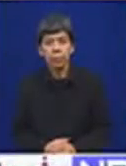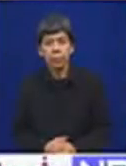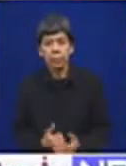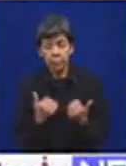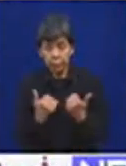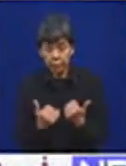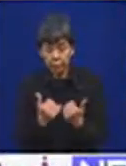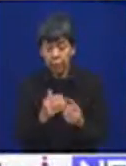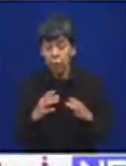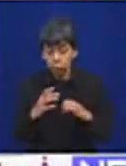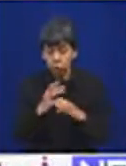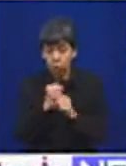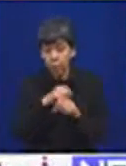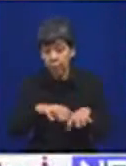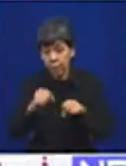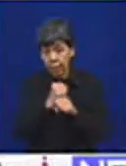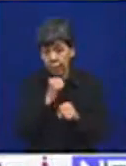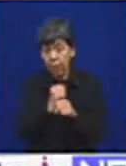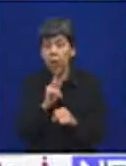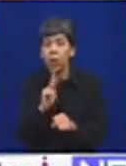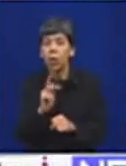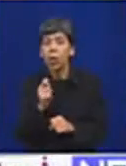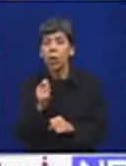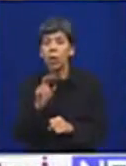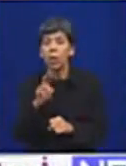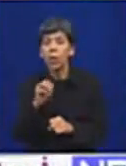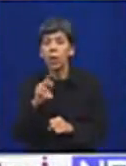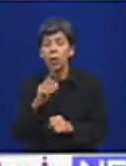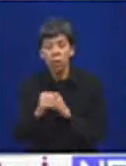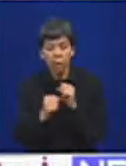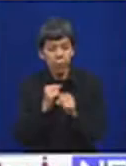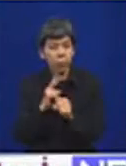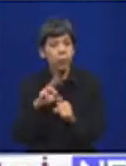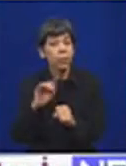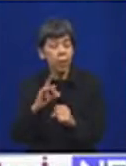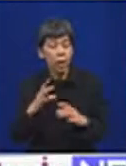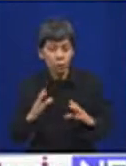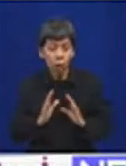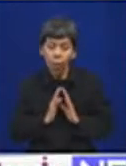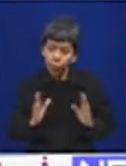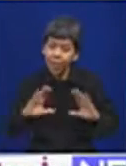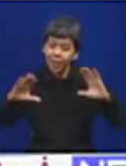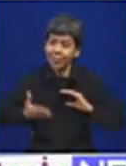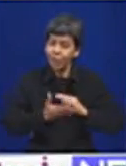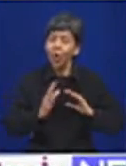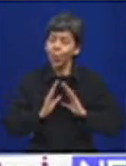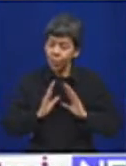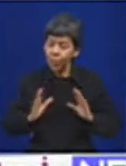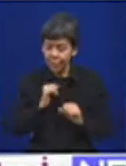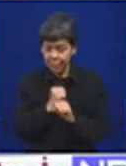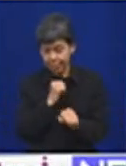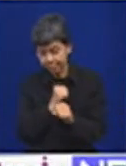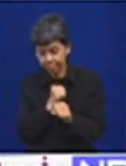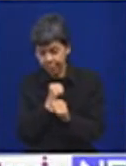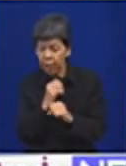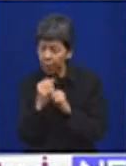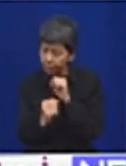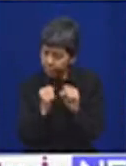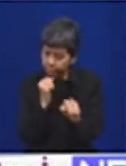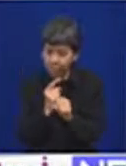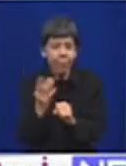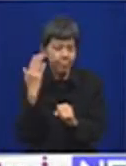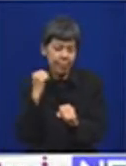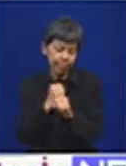รีก็กล่าวสรุปผลการปฏิบัติงานของกรมน.ประจำปี2558ขอบคุณข้าราชการทุกคนนะครับที่ทำงานตลอดปี